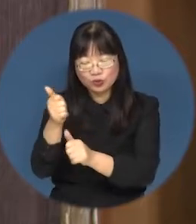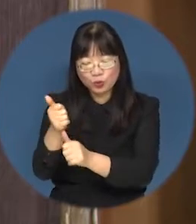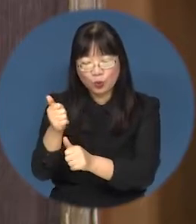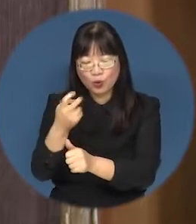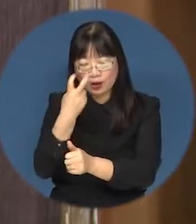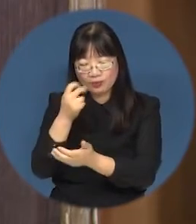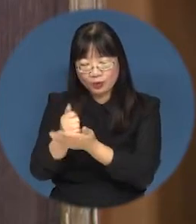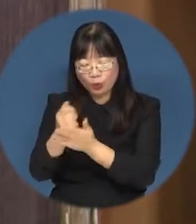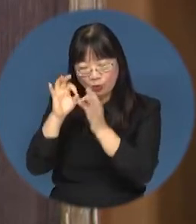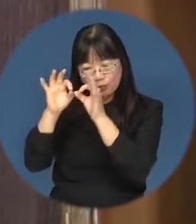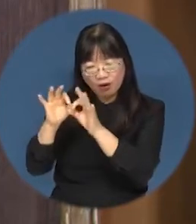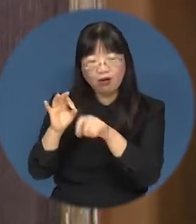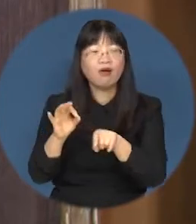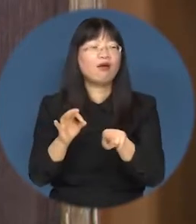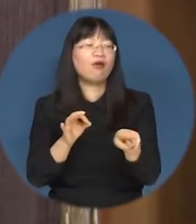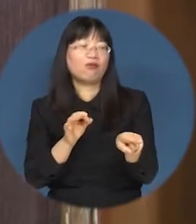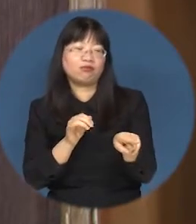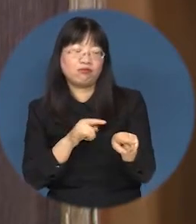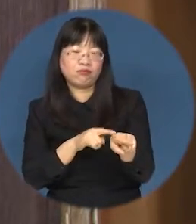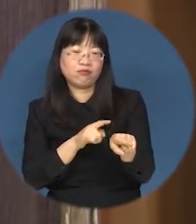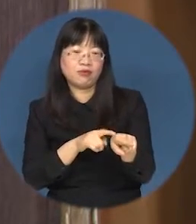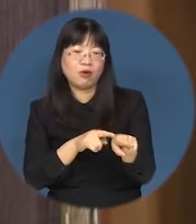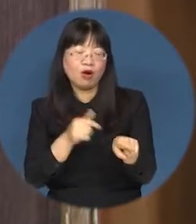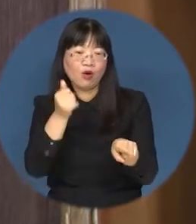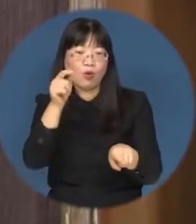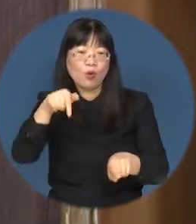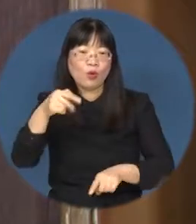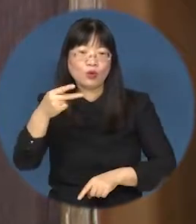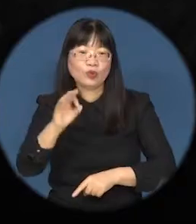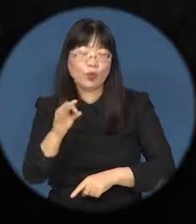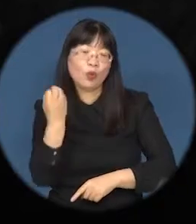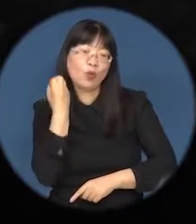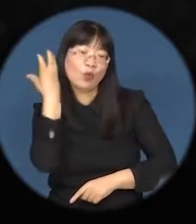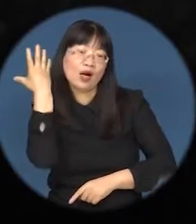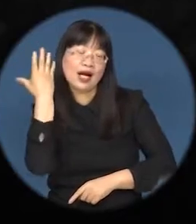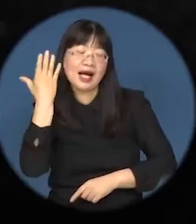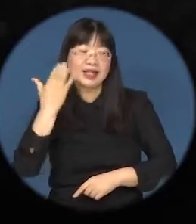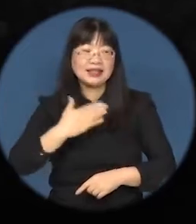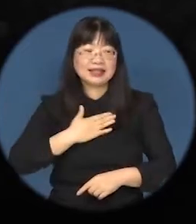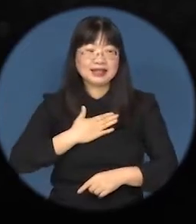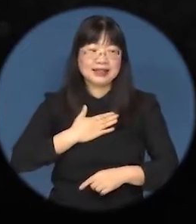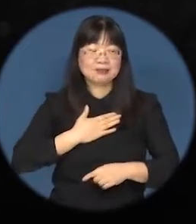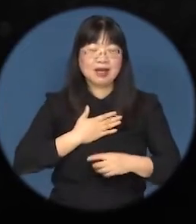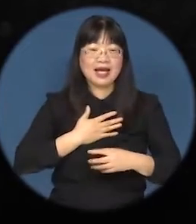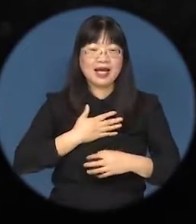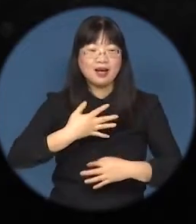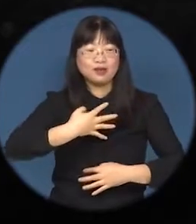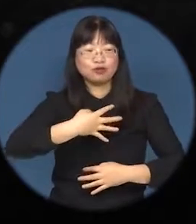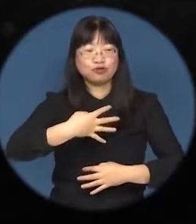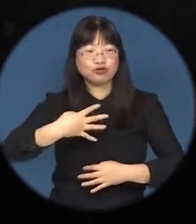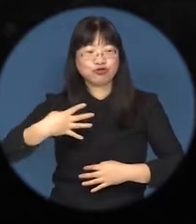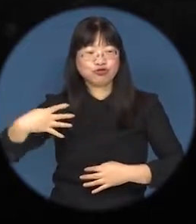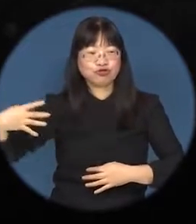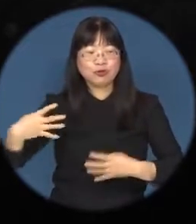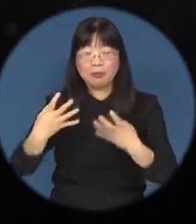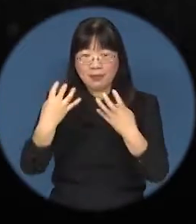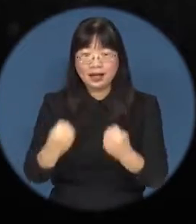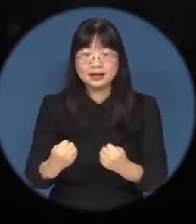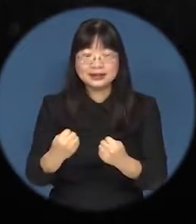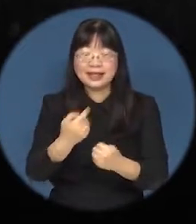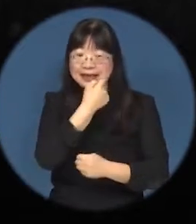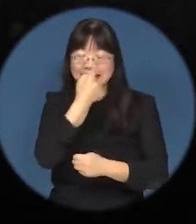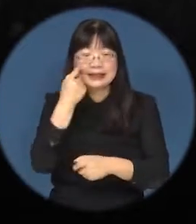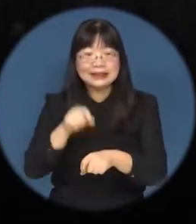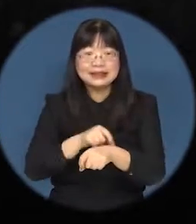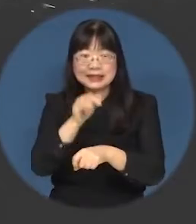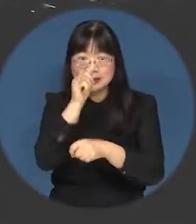보더니 그 사진이 이제 혹등고래는 특히 가슴에 이 주름이 많은 게 특징이거든요. 예, 예. 근데 그 사진이